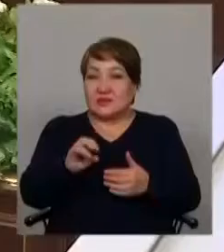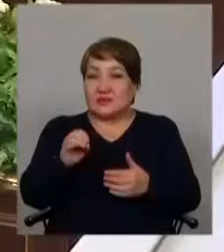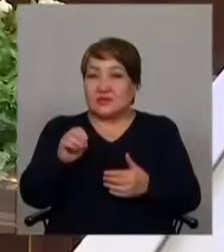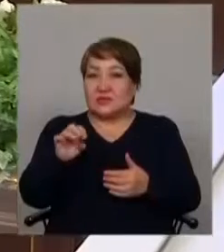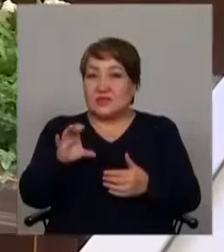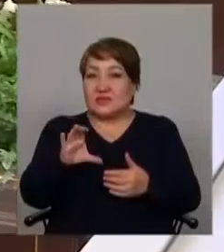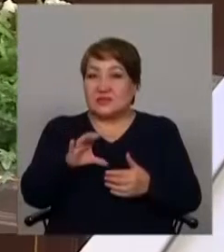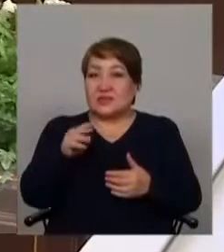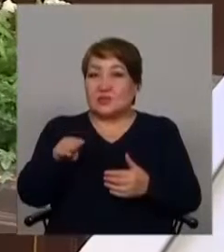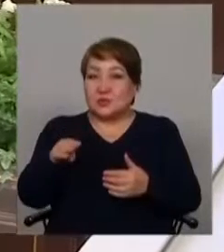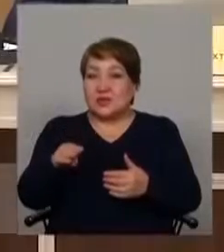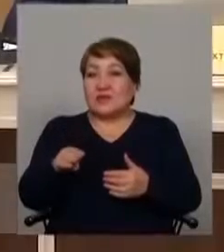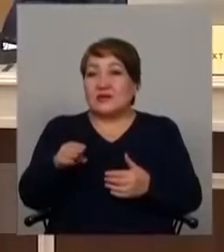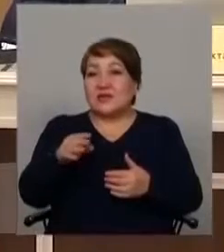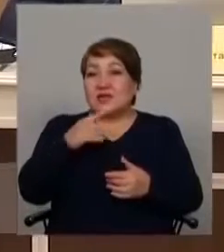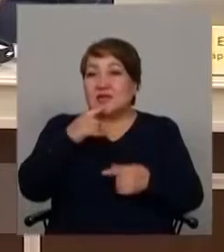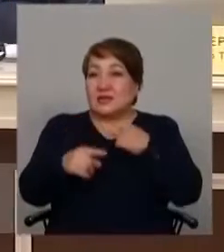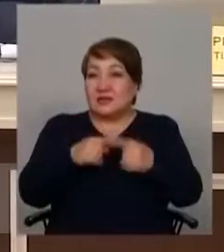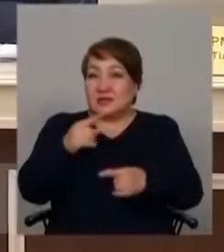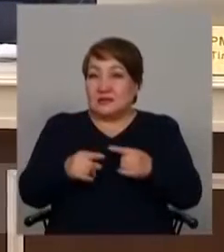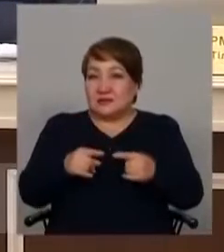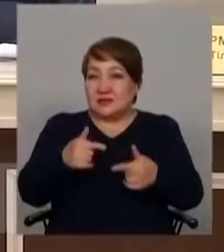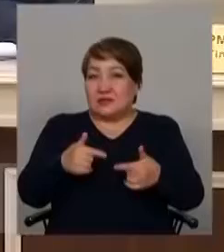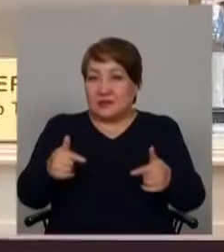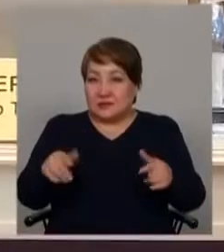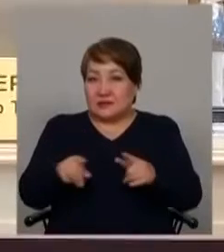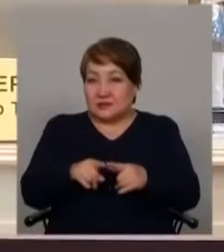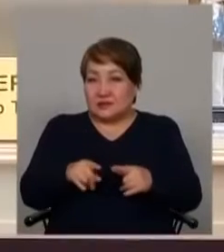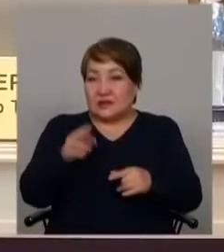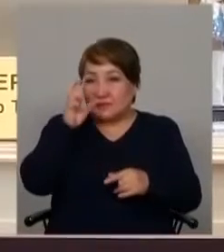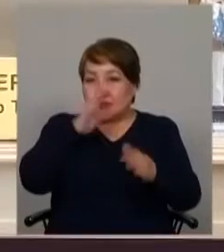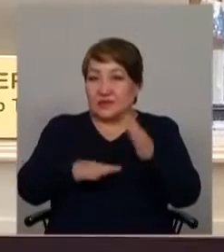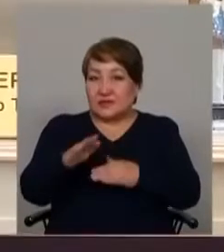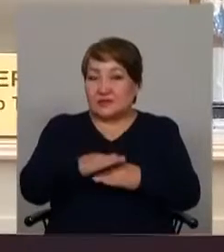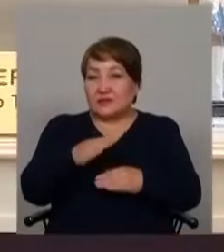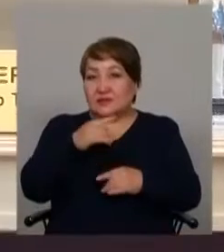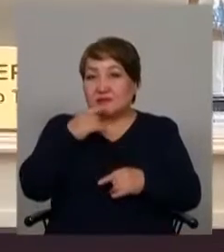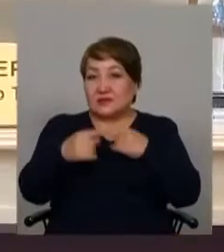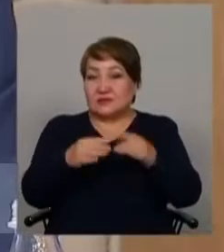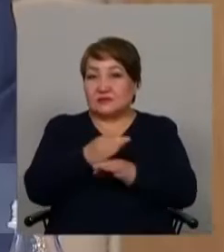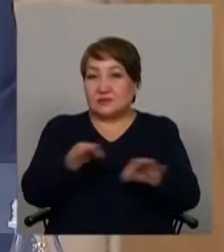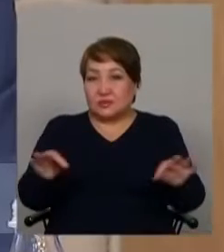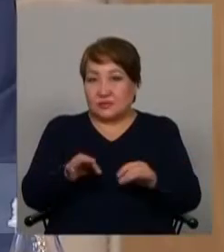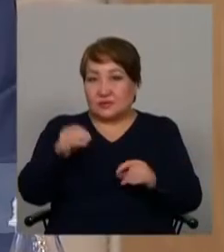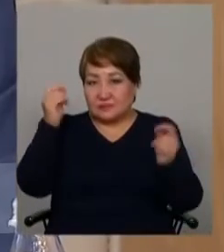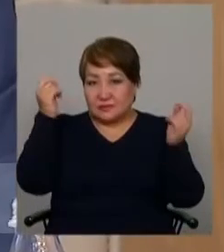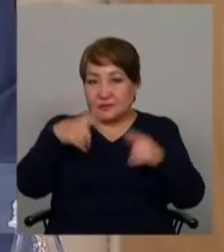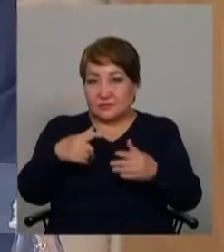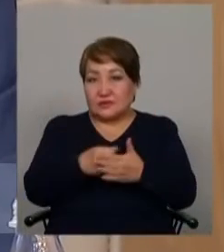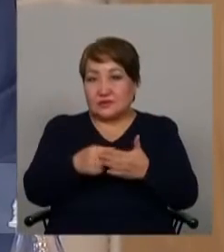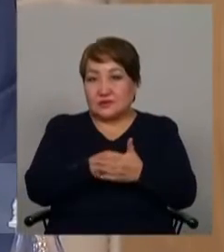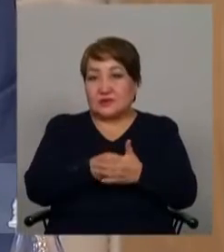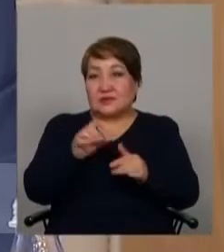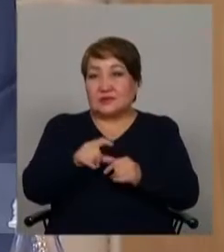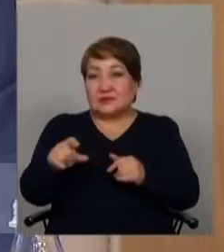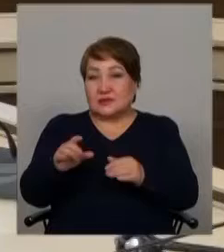Тұрсынбекова лингвистикалық тест тапсырып, мемлекеттік тілді еркін меңгергендерін дәлелдеді. Орталық сайлау комиссиясы кандидаттардың өткізген